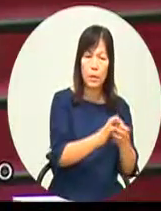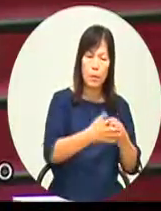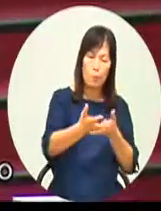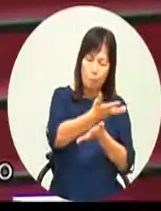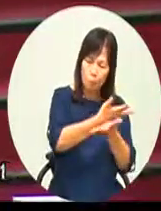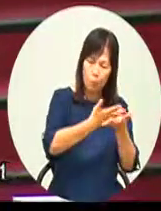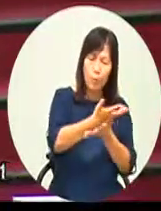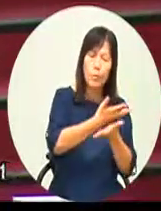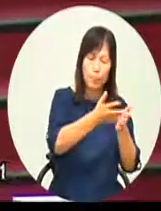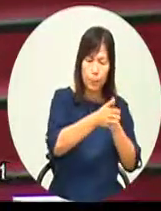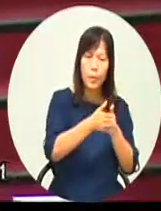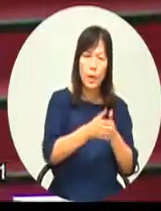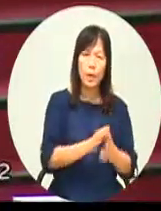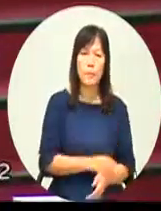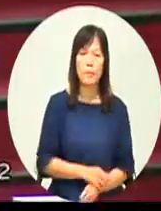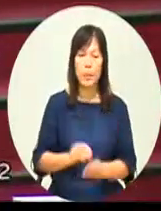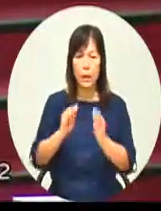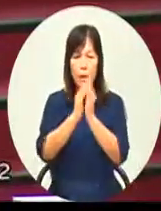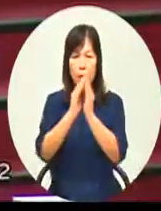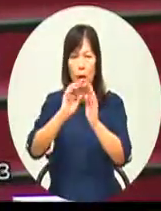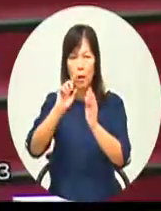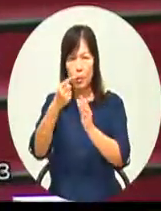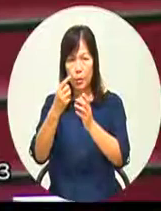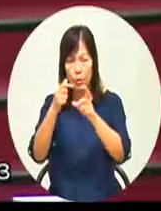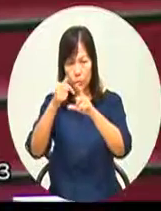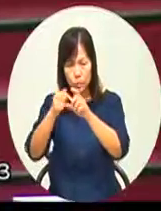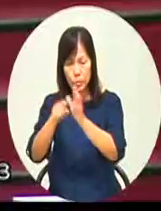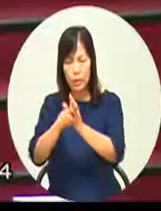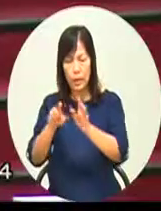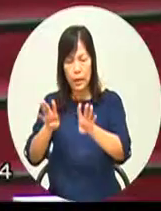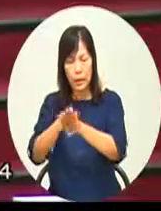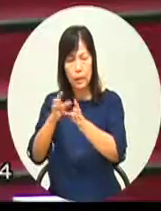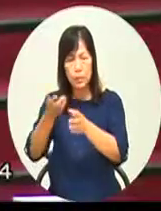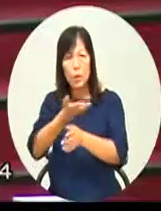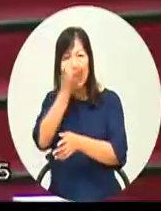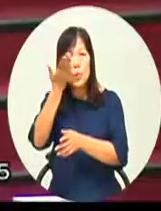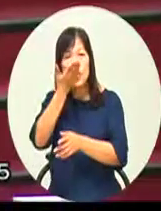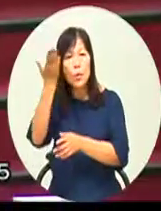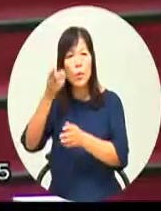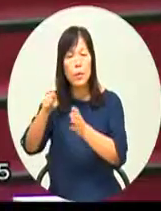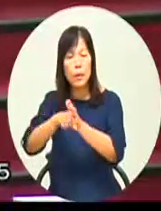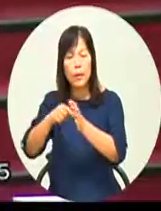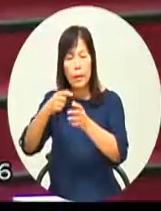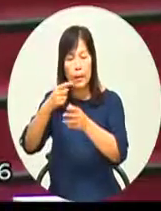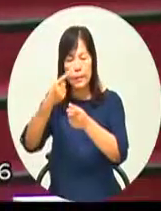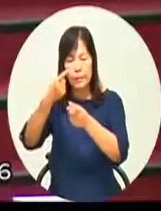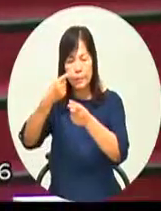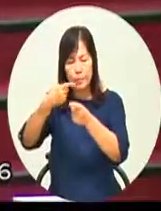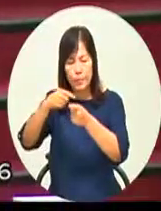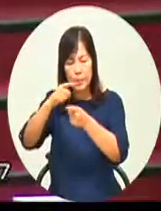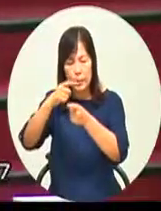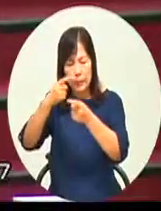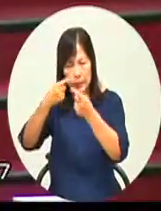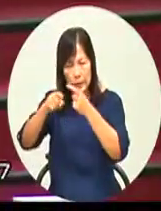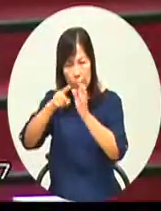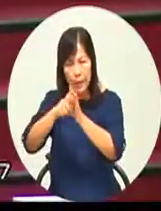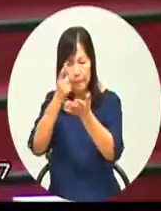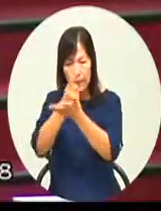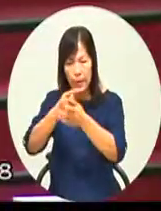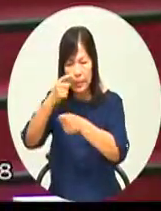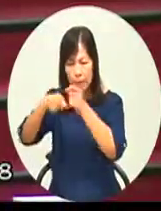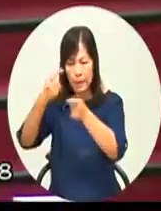调，看看桃园区的开发的观光应该要逐年为每一个部